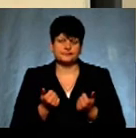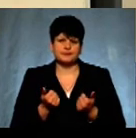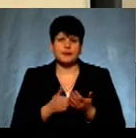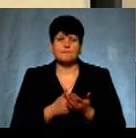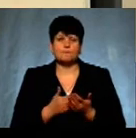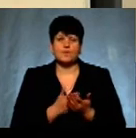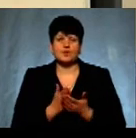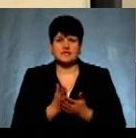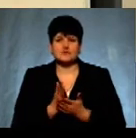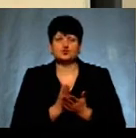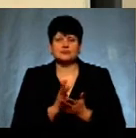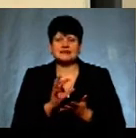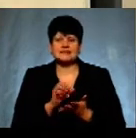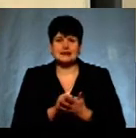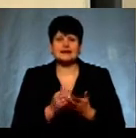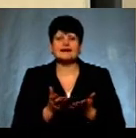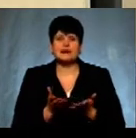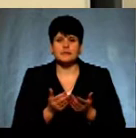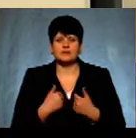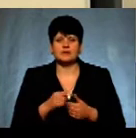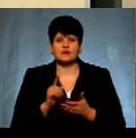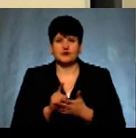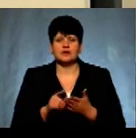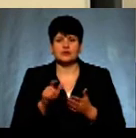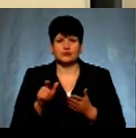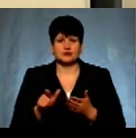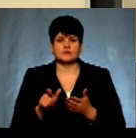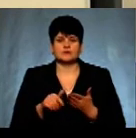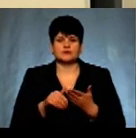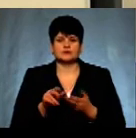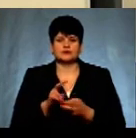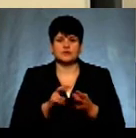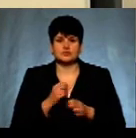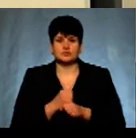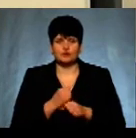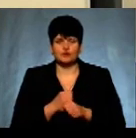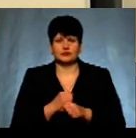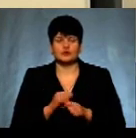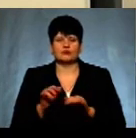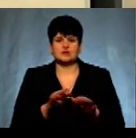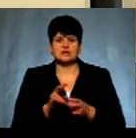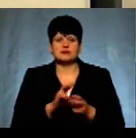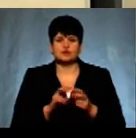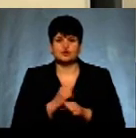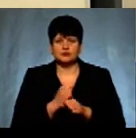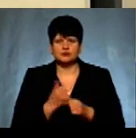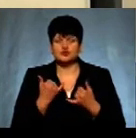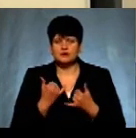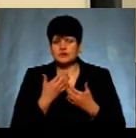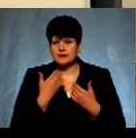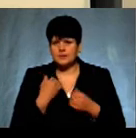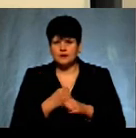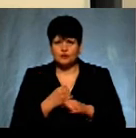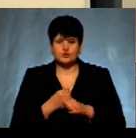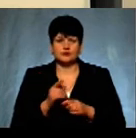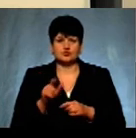Політика служби зайнятості, яка ми повинні людям сприяти шукати роботу. І в процесі пошуку роботи, якщо нема сьогодні роботи, чи якщо